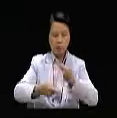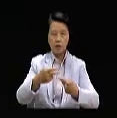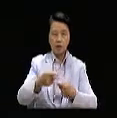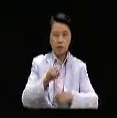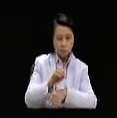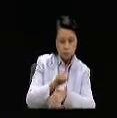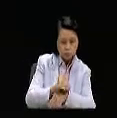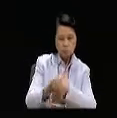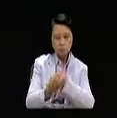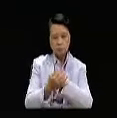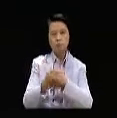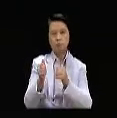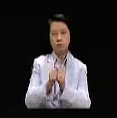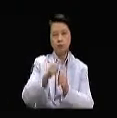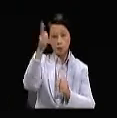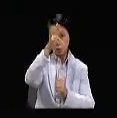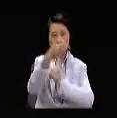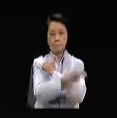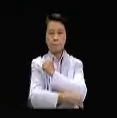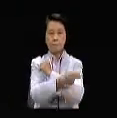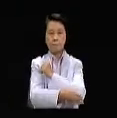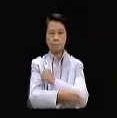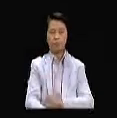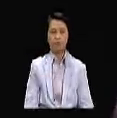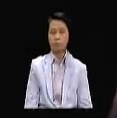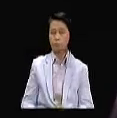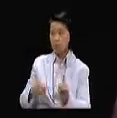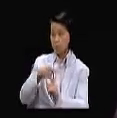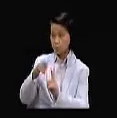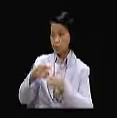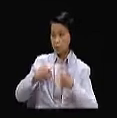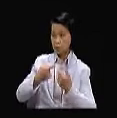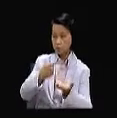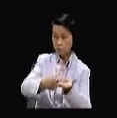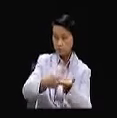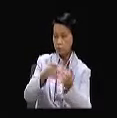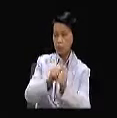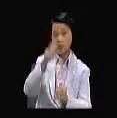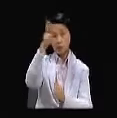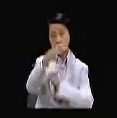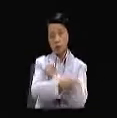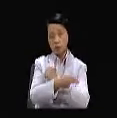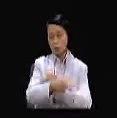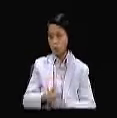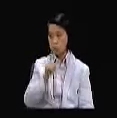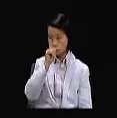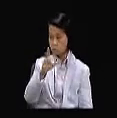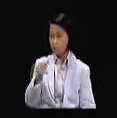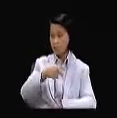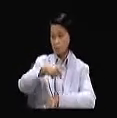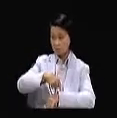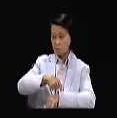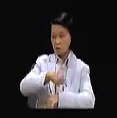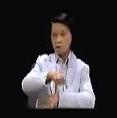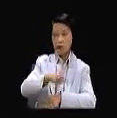auction dengan PHP kerajaan-kerajaan Negeri jadinya peluru dengan itu diadakan dengan kerajaan Negeri Adakah itu juga pasti memakan masa